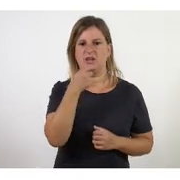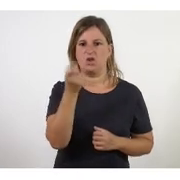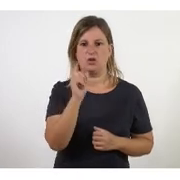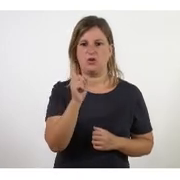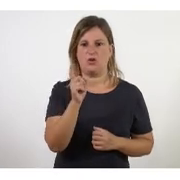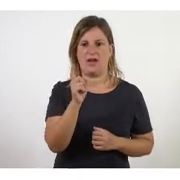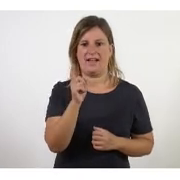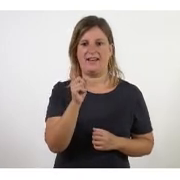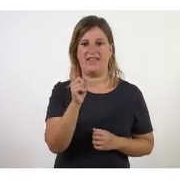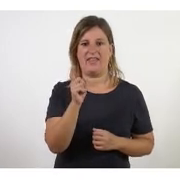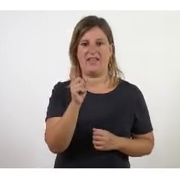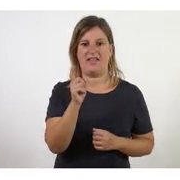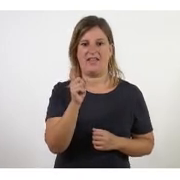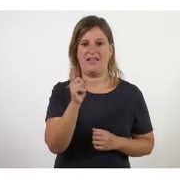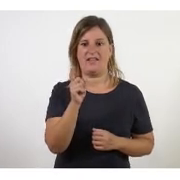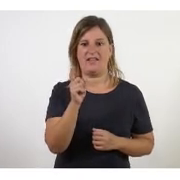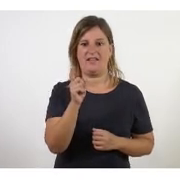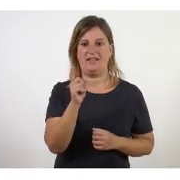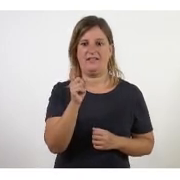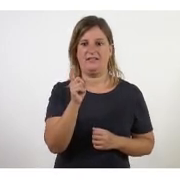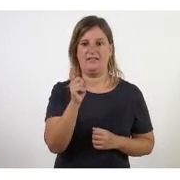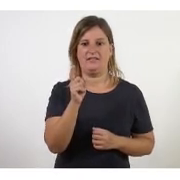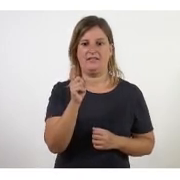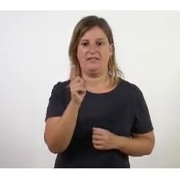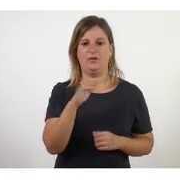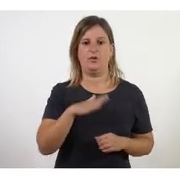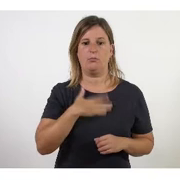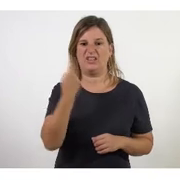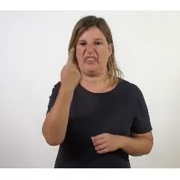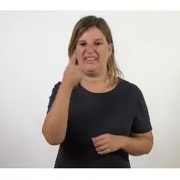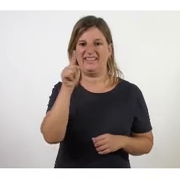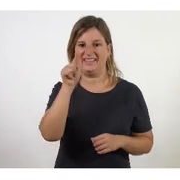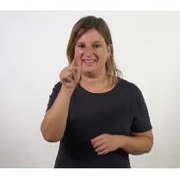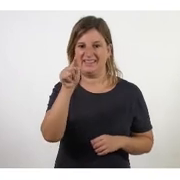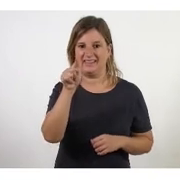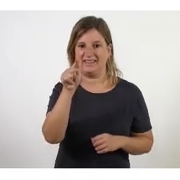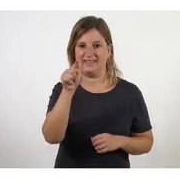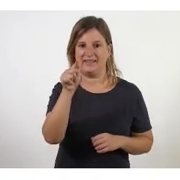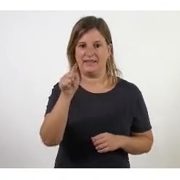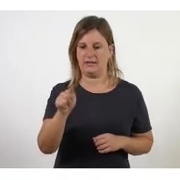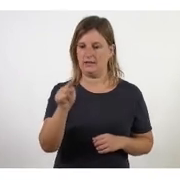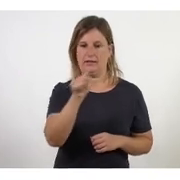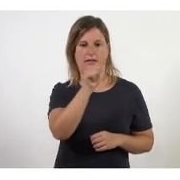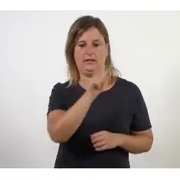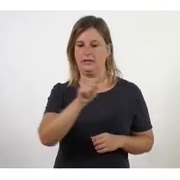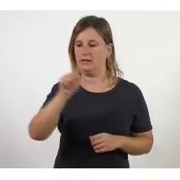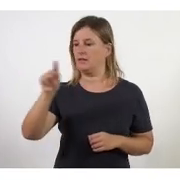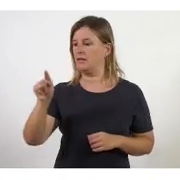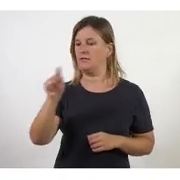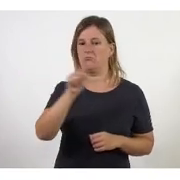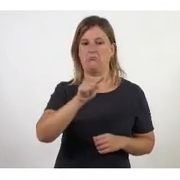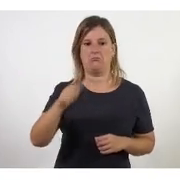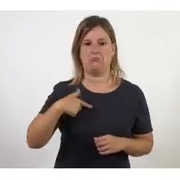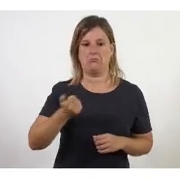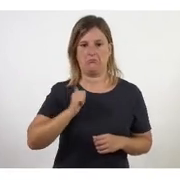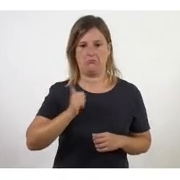dona aquesta eina, el que podeu fer amb el dit és tocar-la directament en pantalla a vosaltres i ho estic fent jo ara, moure-la